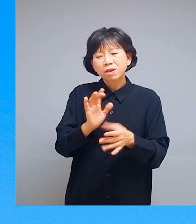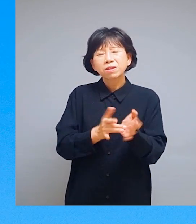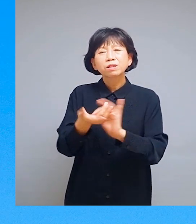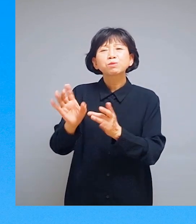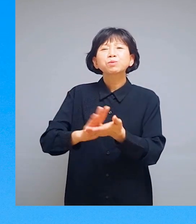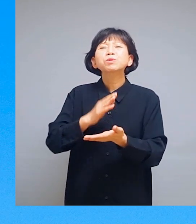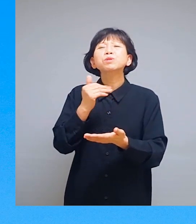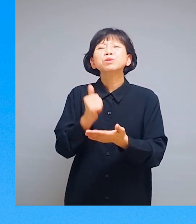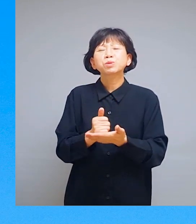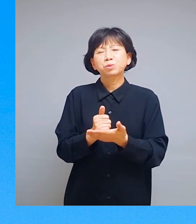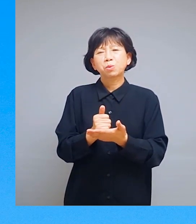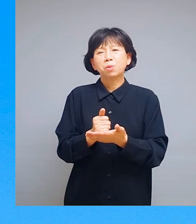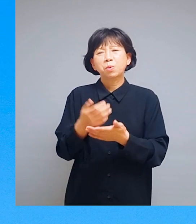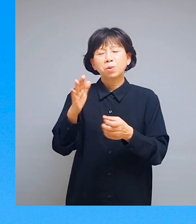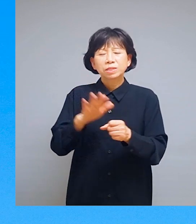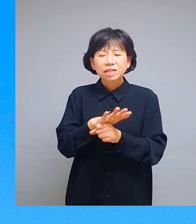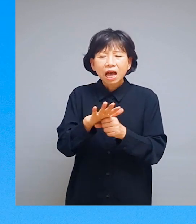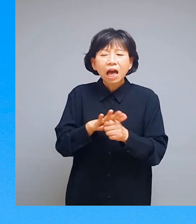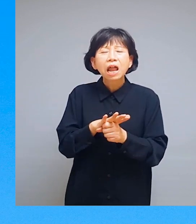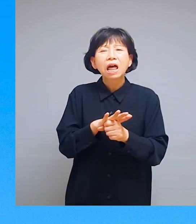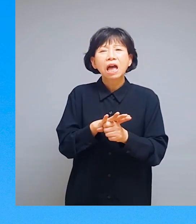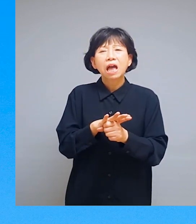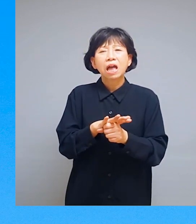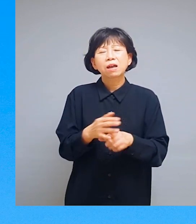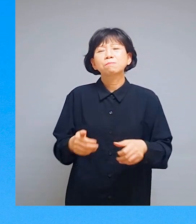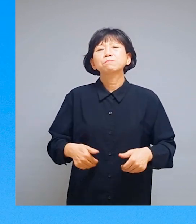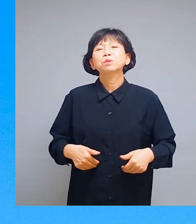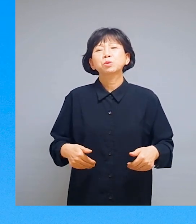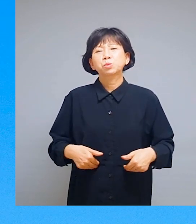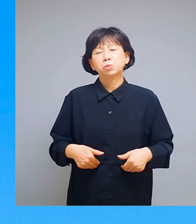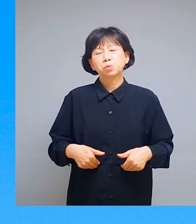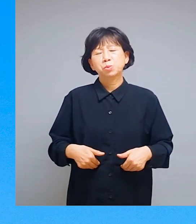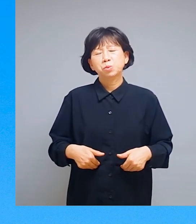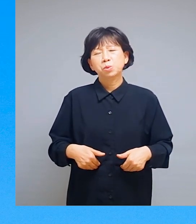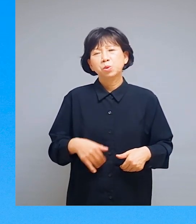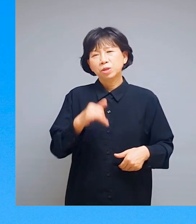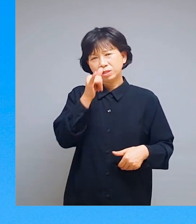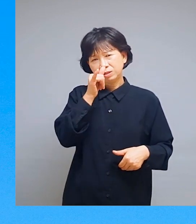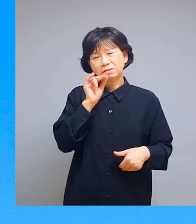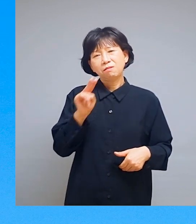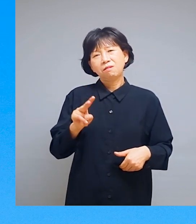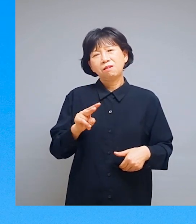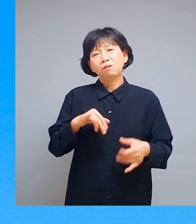그리스도가 계시는 것처럼 우리의 신앙의 형식, 이 그릇 안에 사랑이 있어야 되는 거예요.